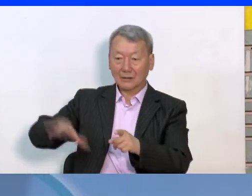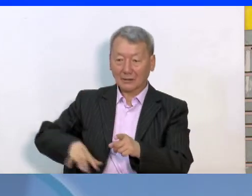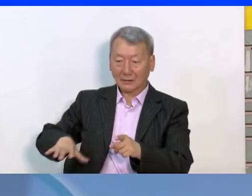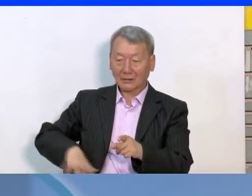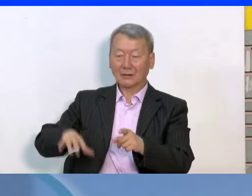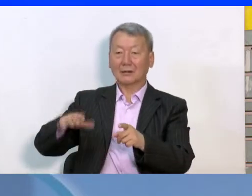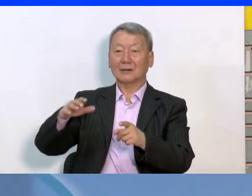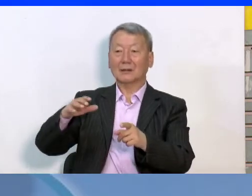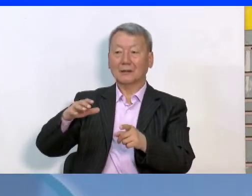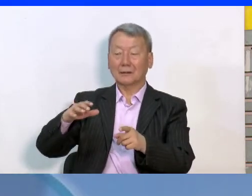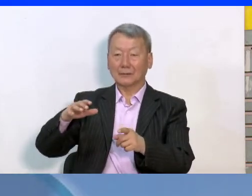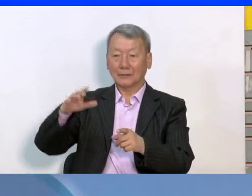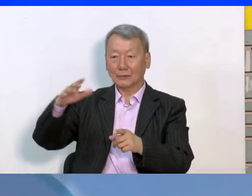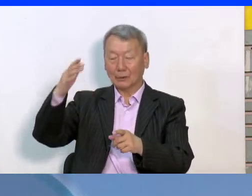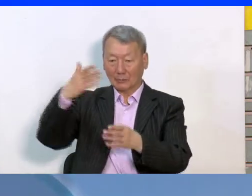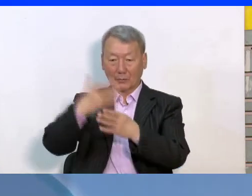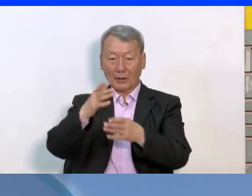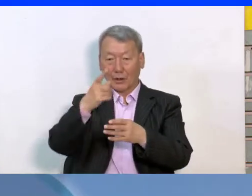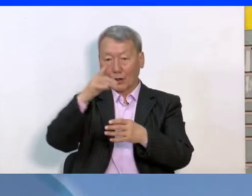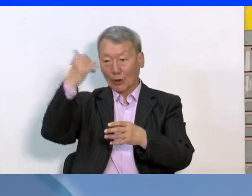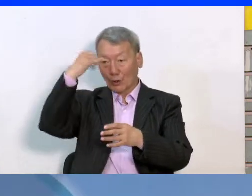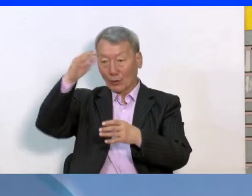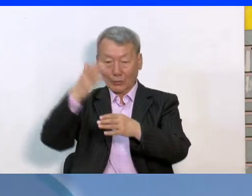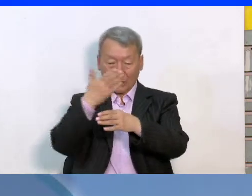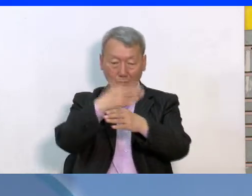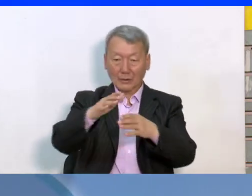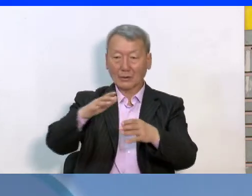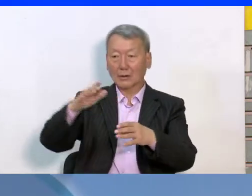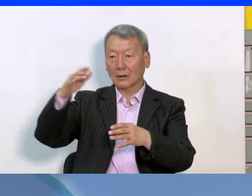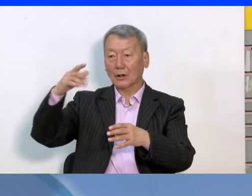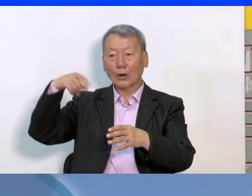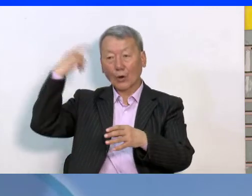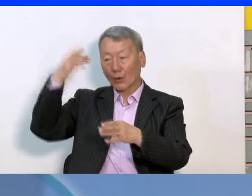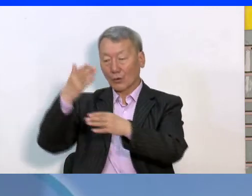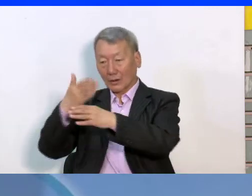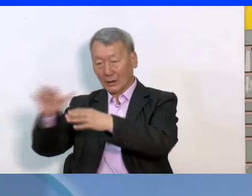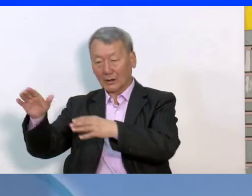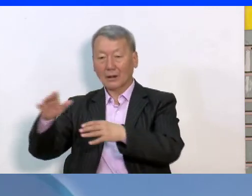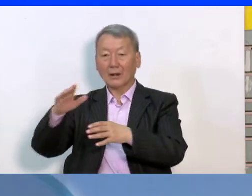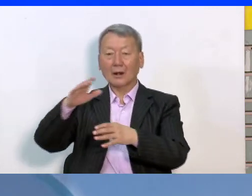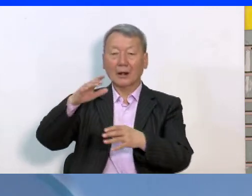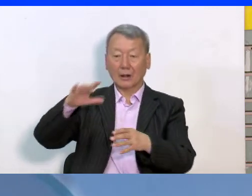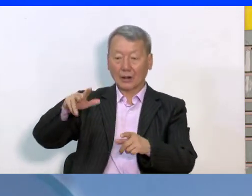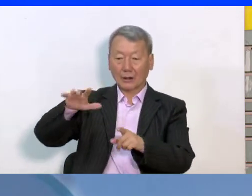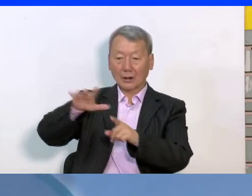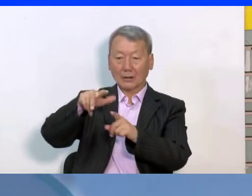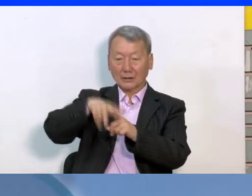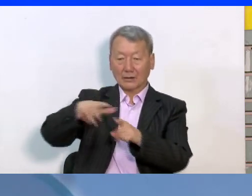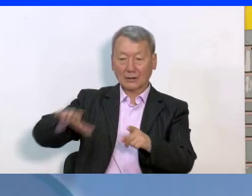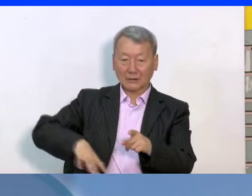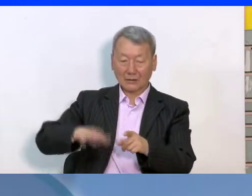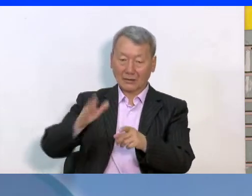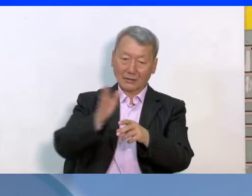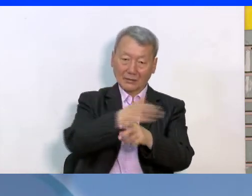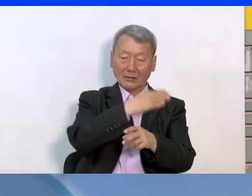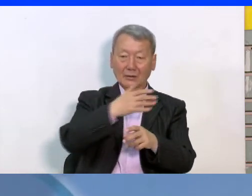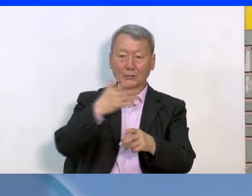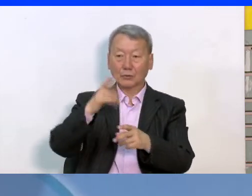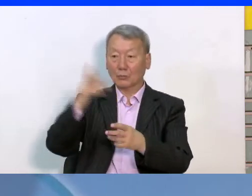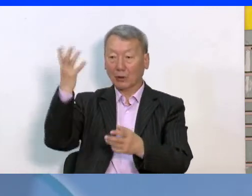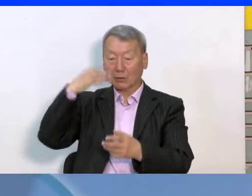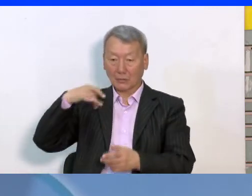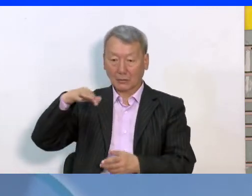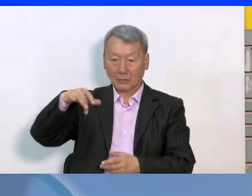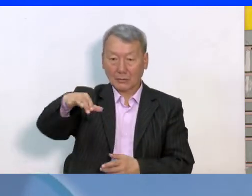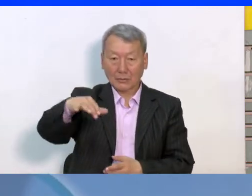тарабында, уй, ир мүйүздүү мал бир тарабында, кой эчки бир тарабында болуп, анан билесиздер, баягы базарга кире бериш